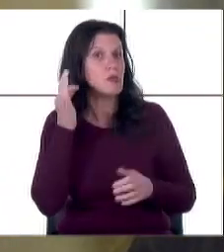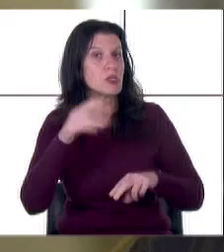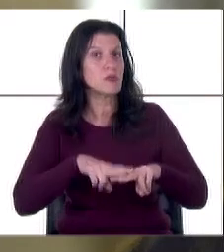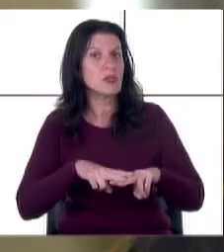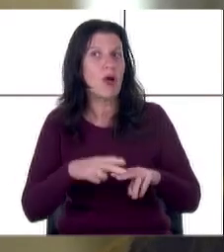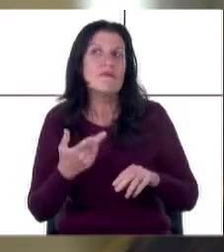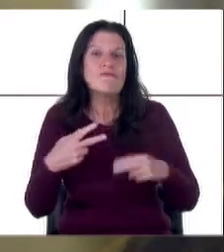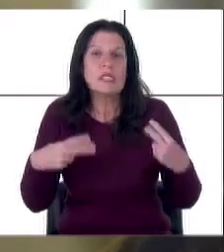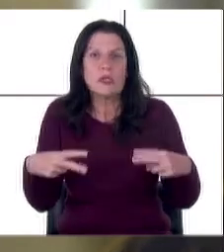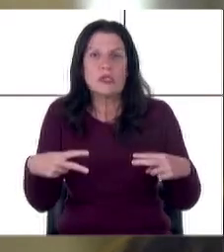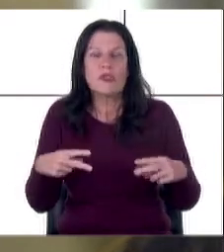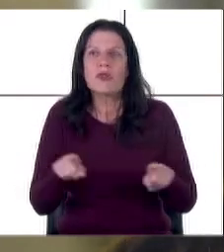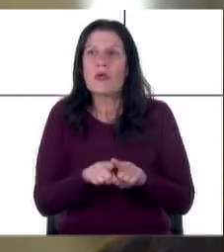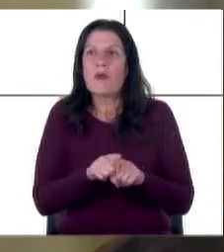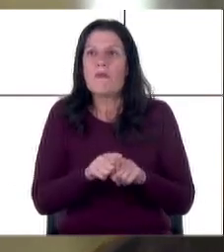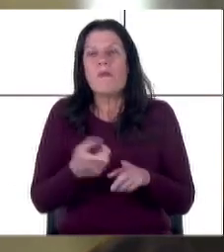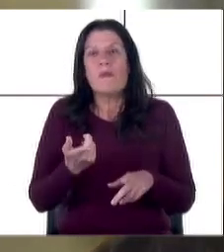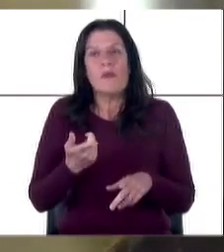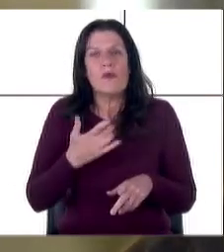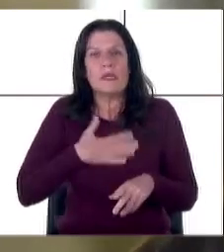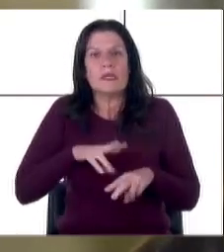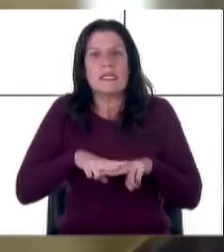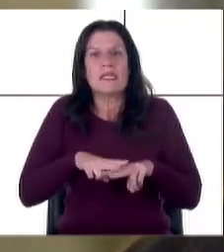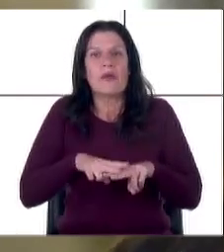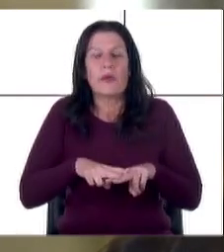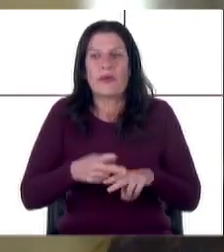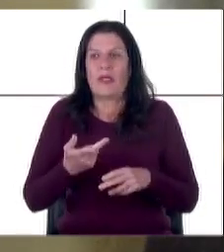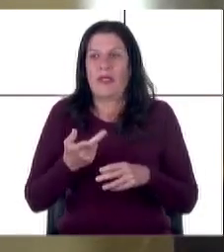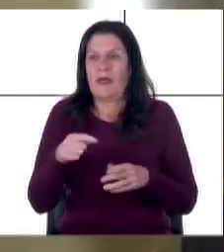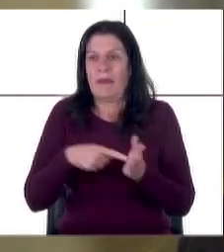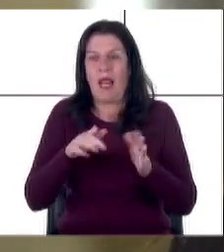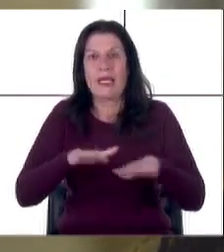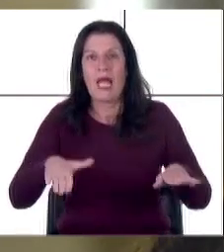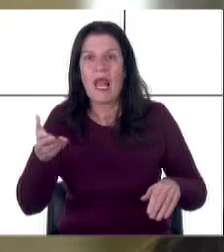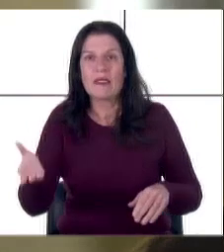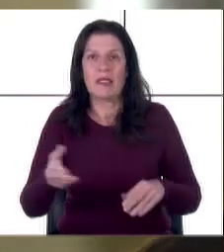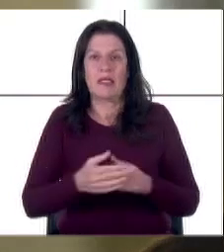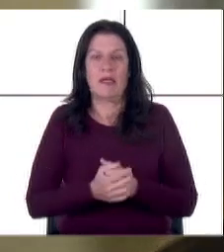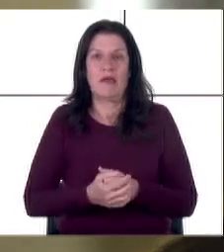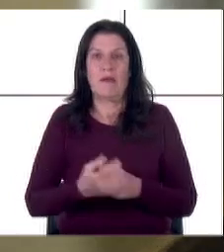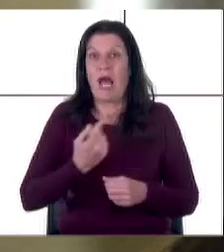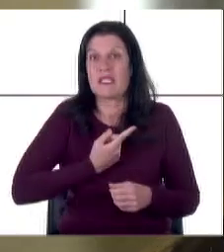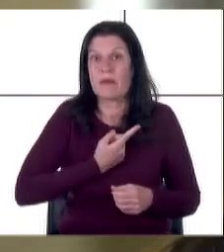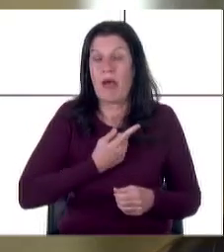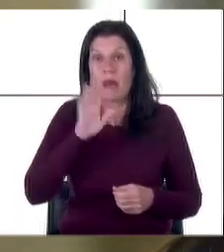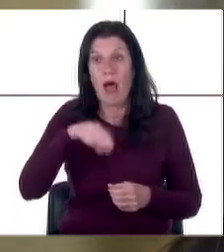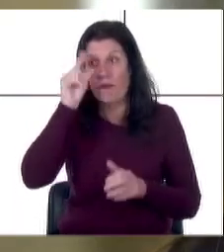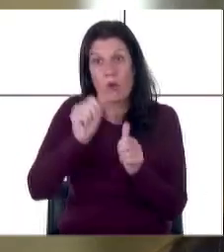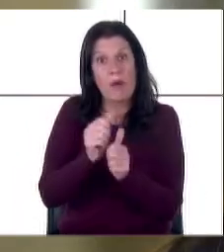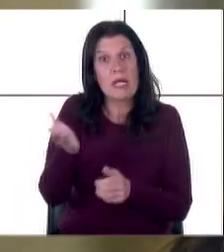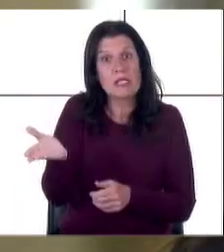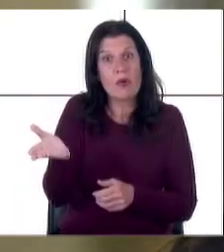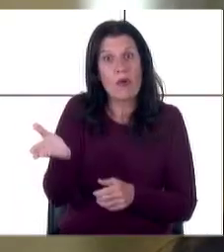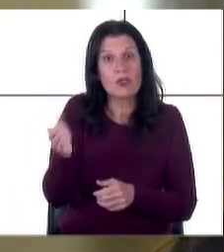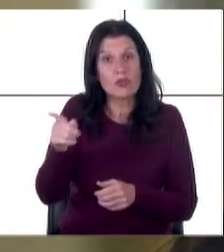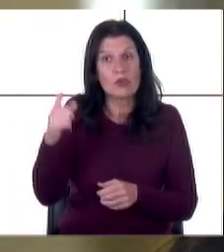איזשהו יצר הישרדותי כל כך חזק. הן דואגות לילדים שלהן, לעצמן, או אפילו לבן הזוג, שמאיים שהוא